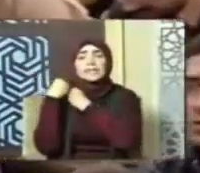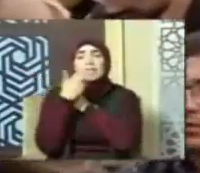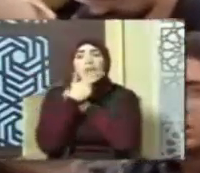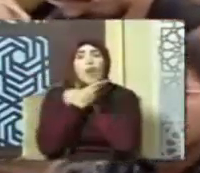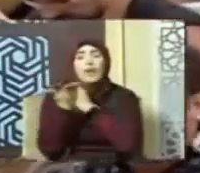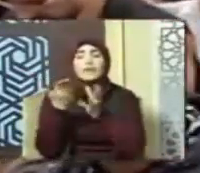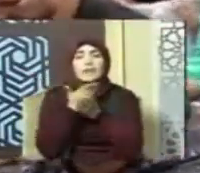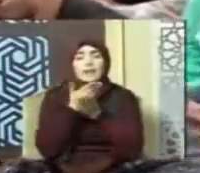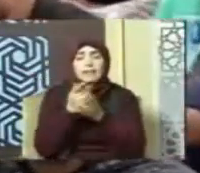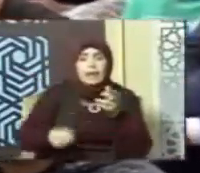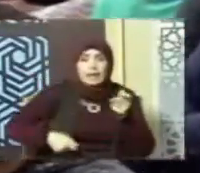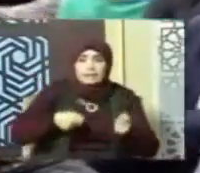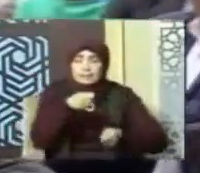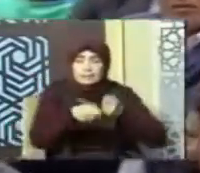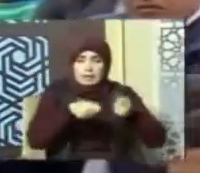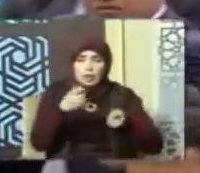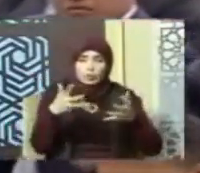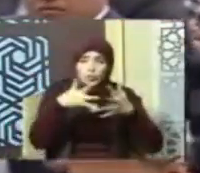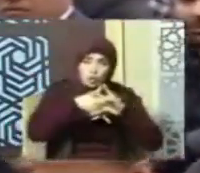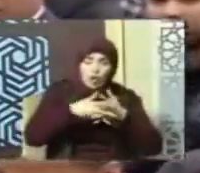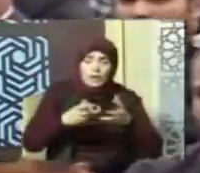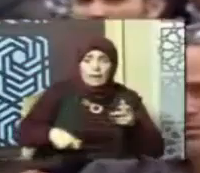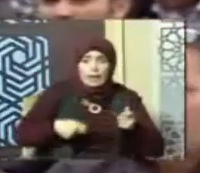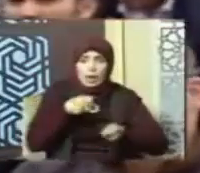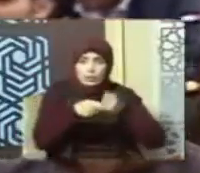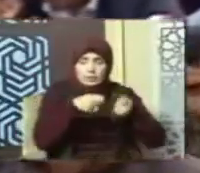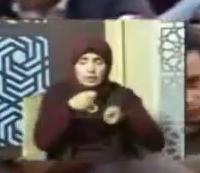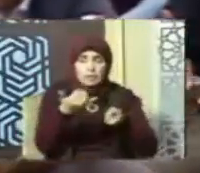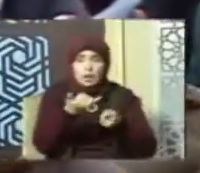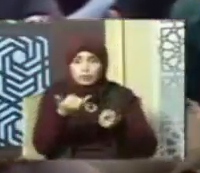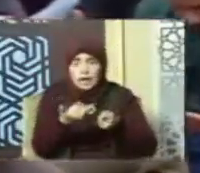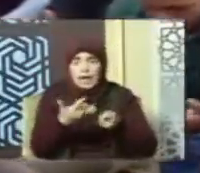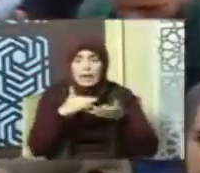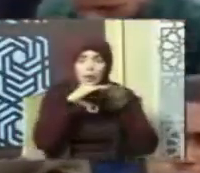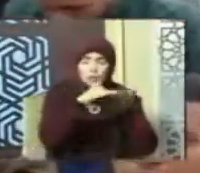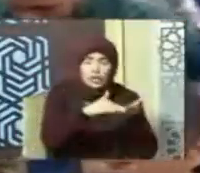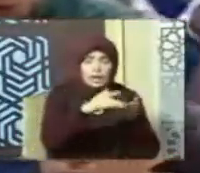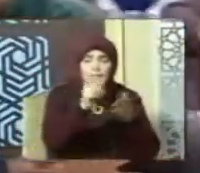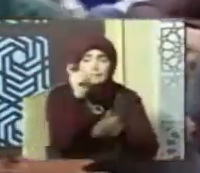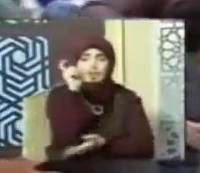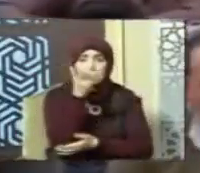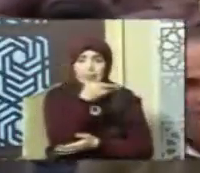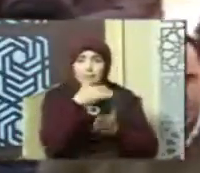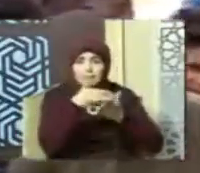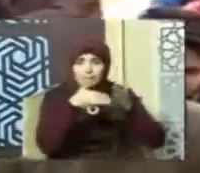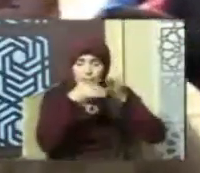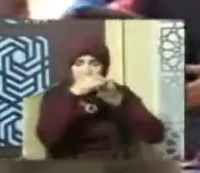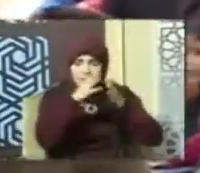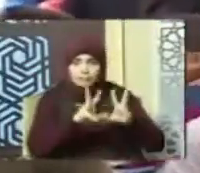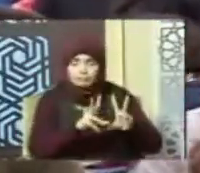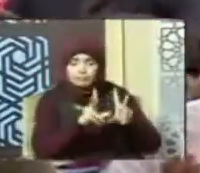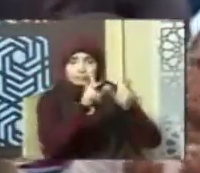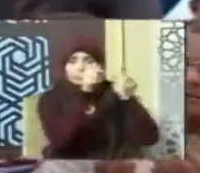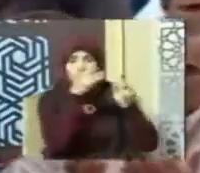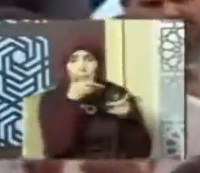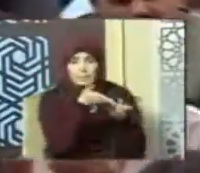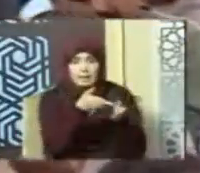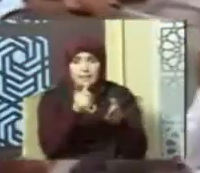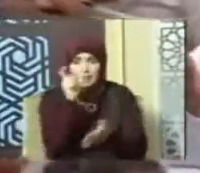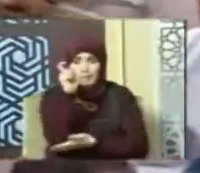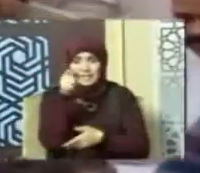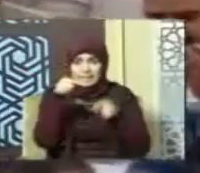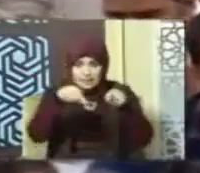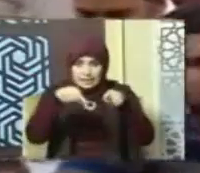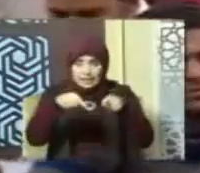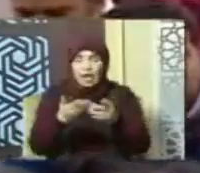ومن أسهم ومن شارك ومن يسر وكل من أسهم في عمارة بيتك التي هي